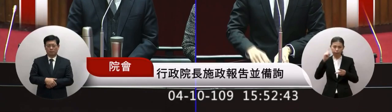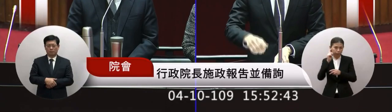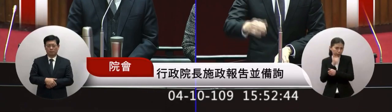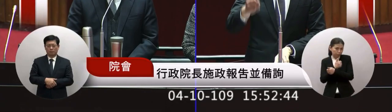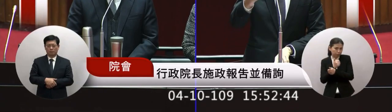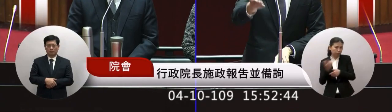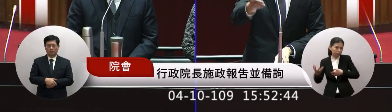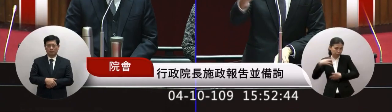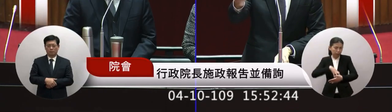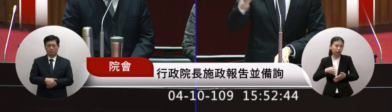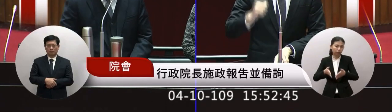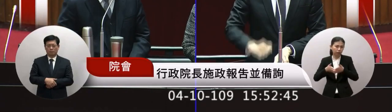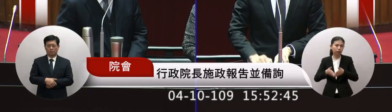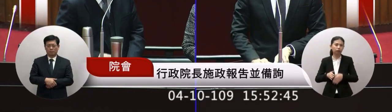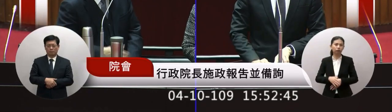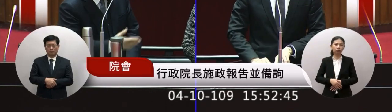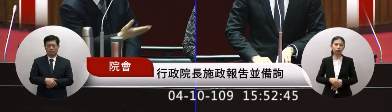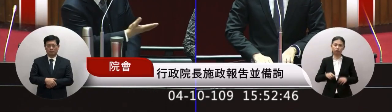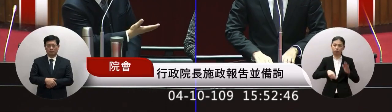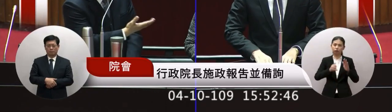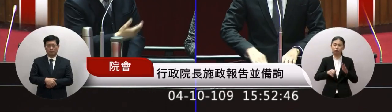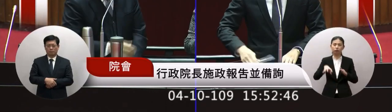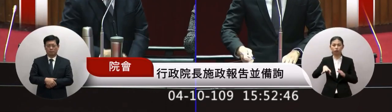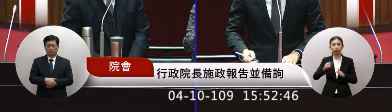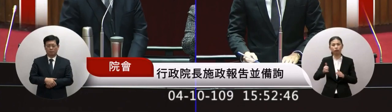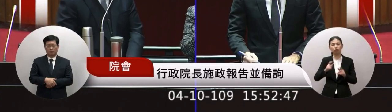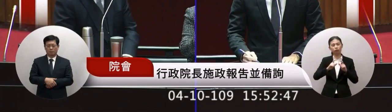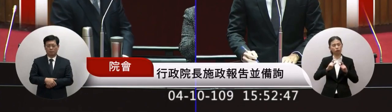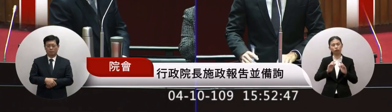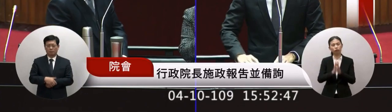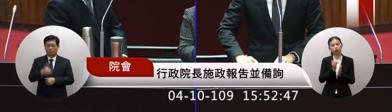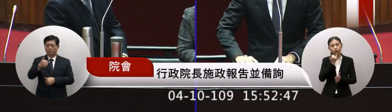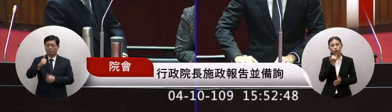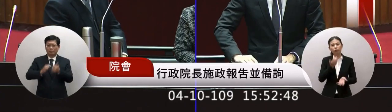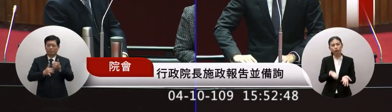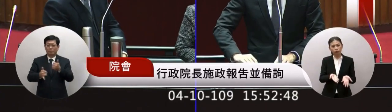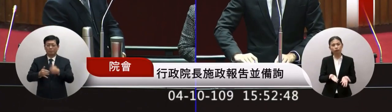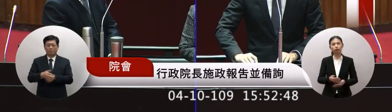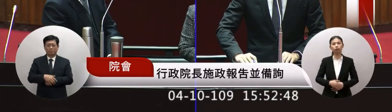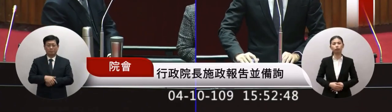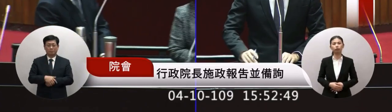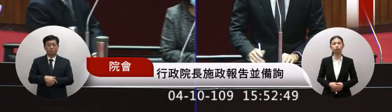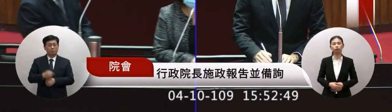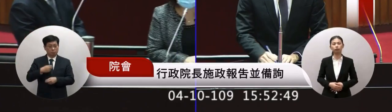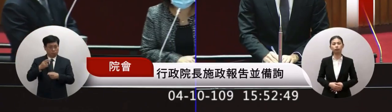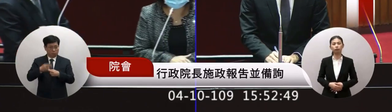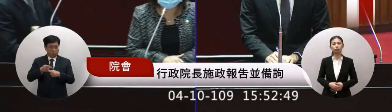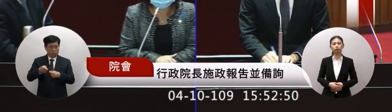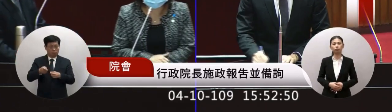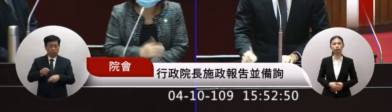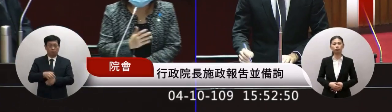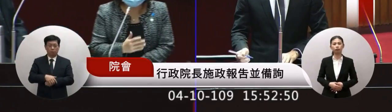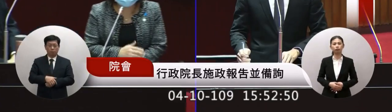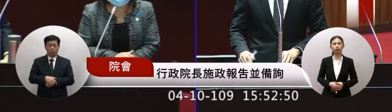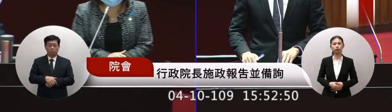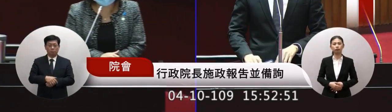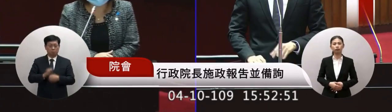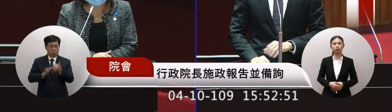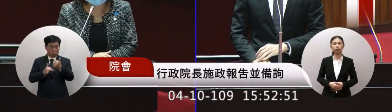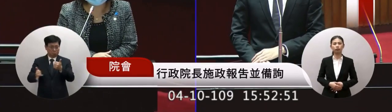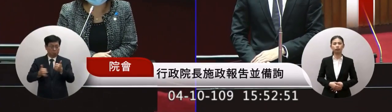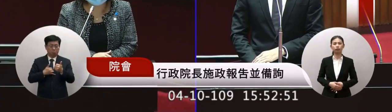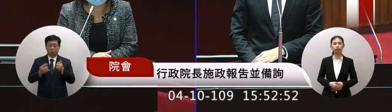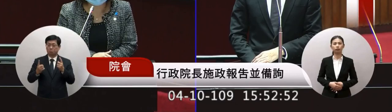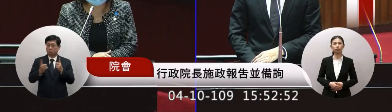考虑一下无？像院长还是部长来讲拢会使吼。 感谢委员吼，我相信委员吼对